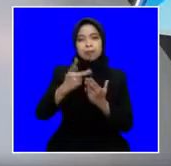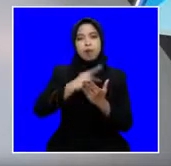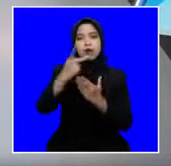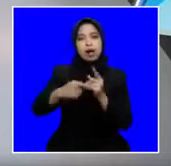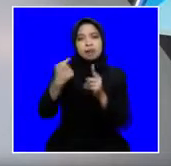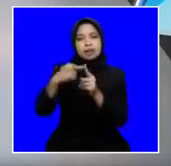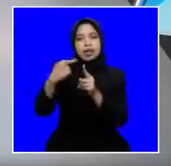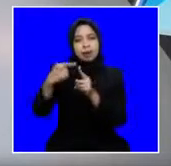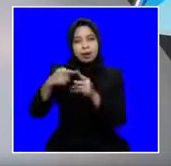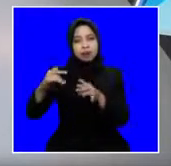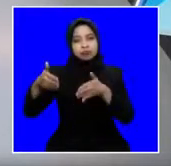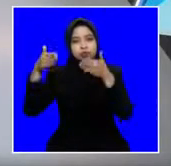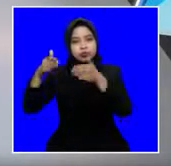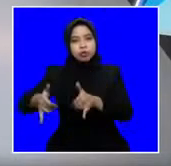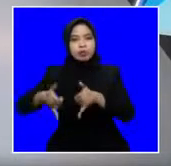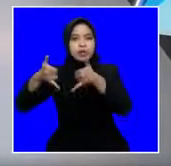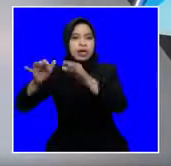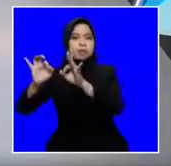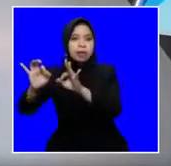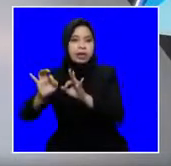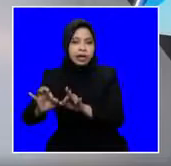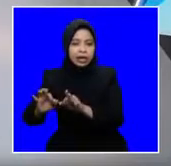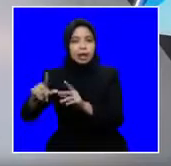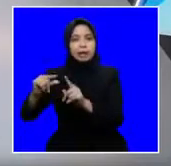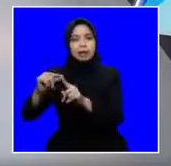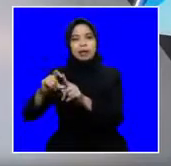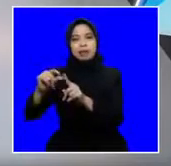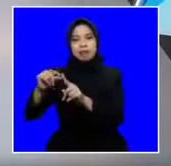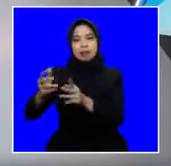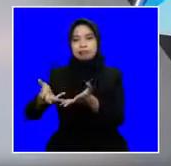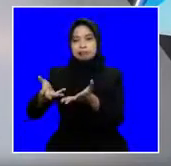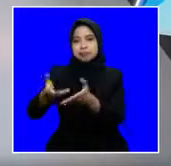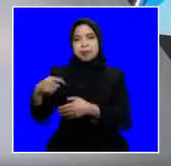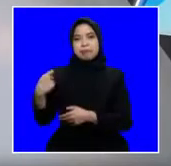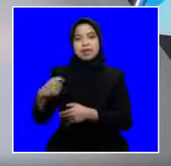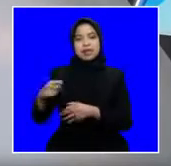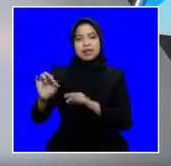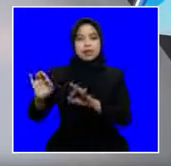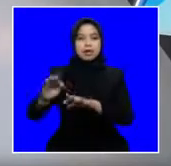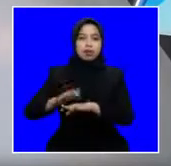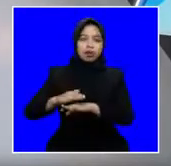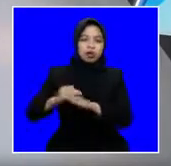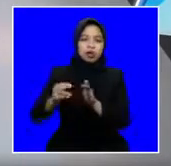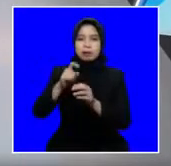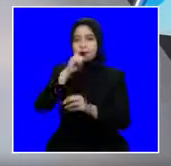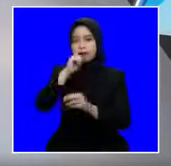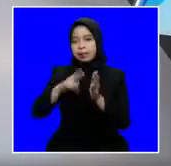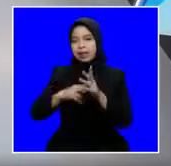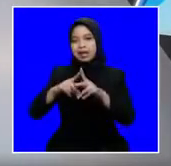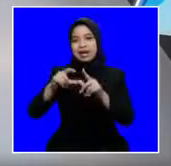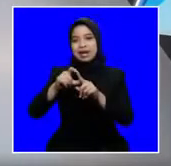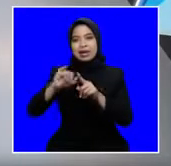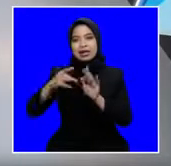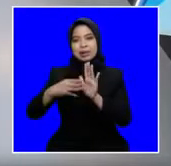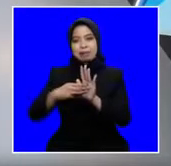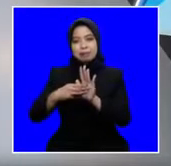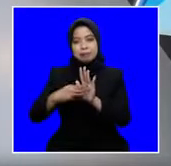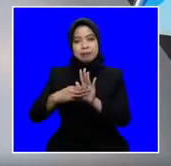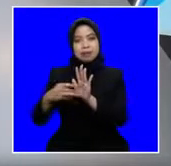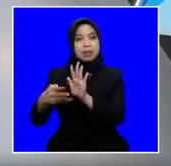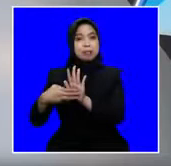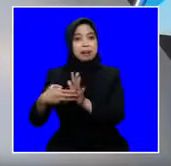program beasiswa Lembaga Pengelola Dana Pendidikan LPDP langsung kepada Mas Menteri Nadiem Anwar Makarim. Kami persilahkan, Mas